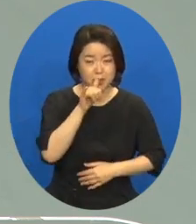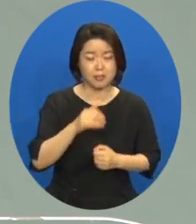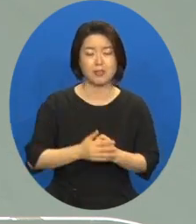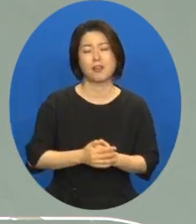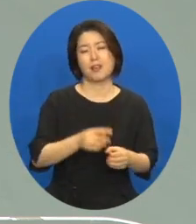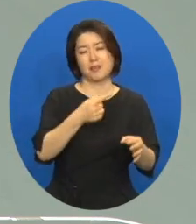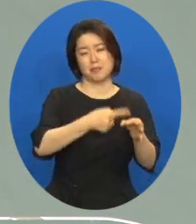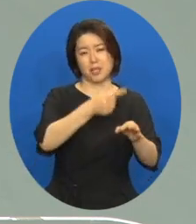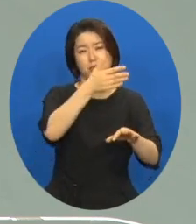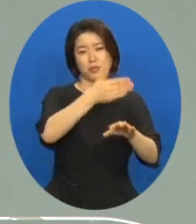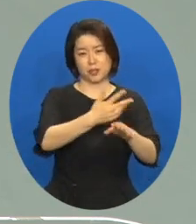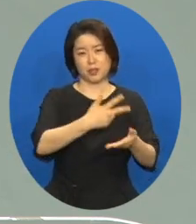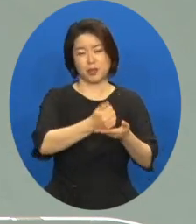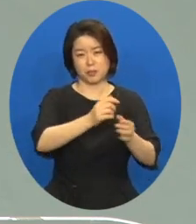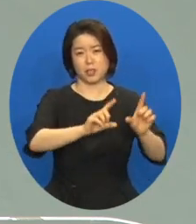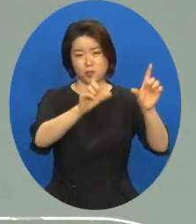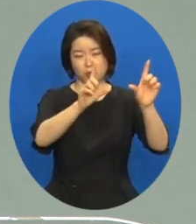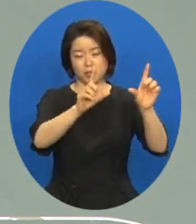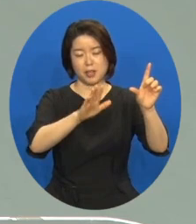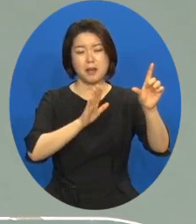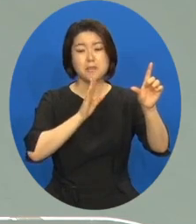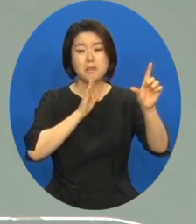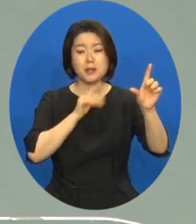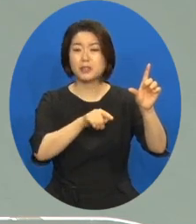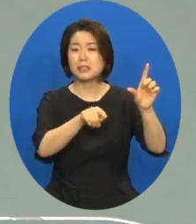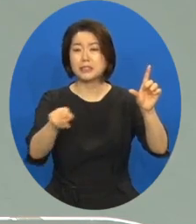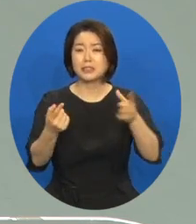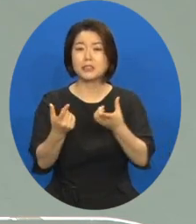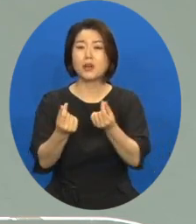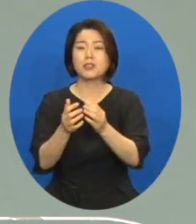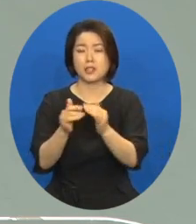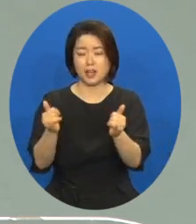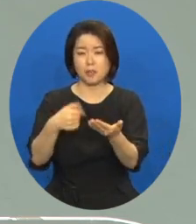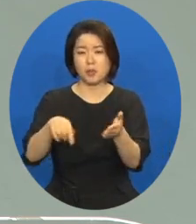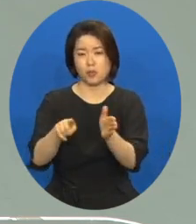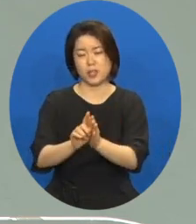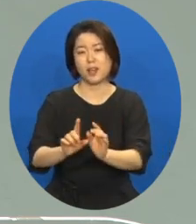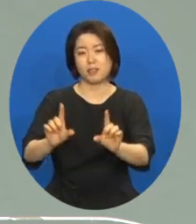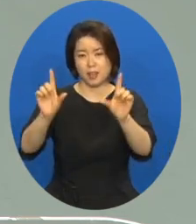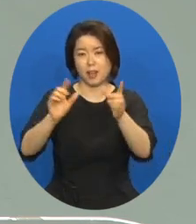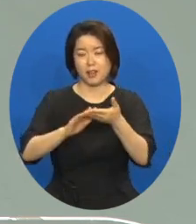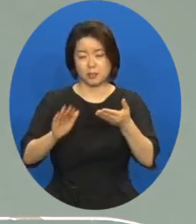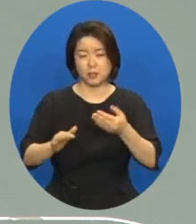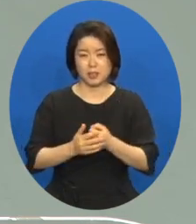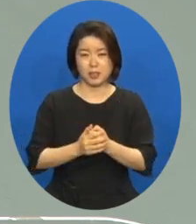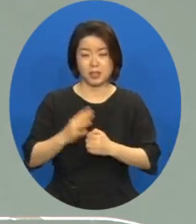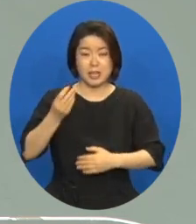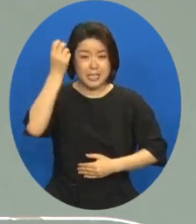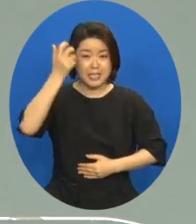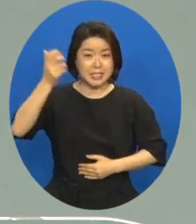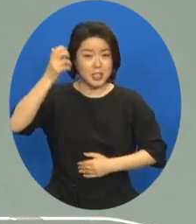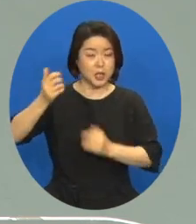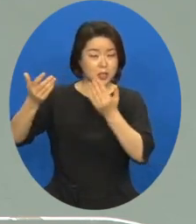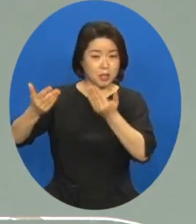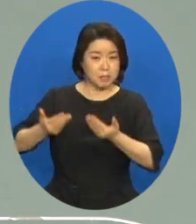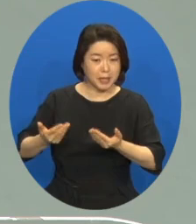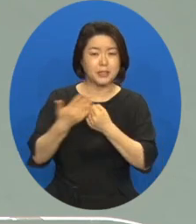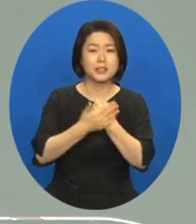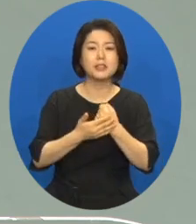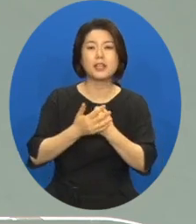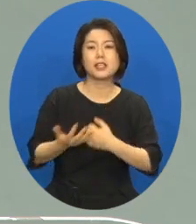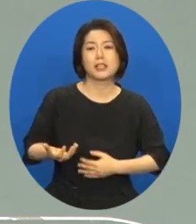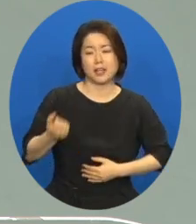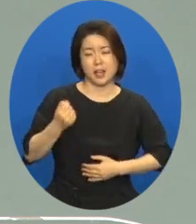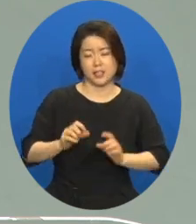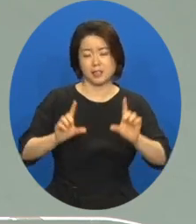맥주감사주일이 바로 그분을 위한 절기예요. 성령을 받는 은혜를 누리는 절기예요.